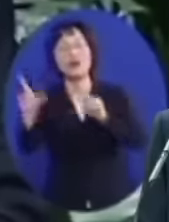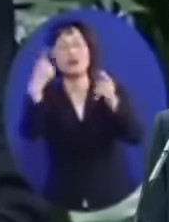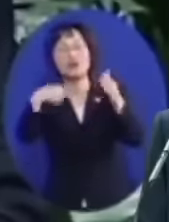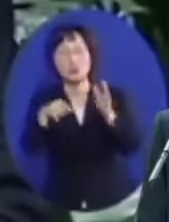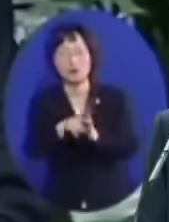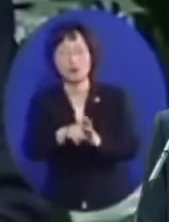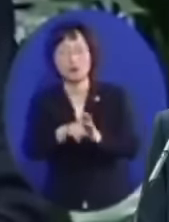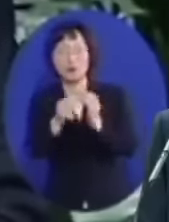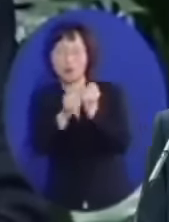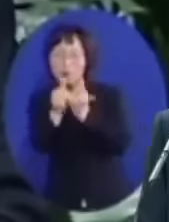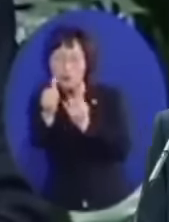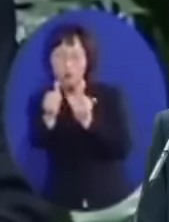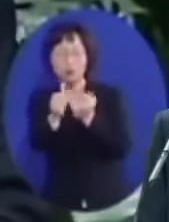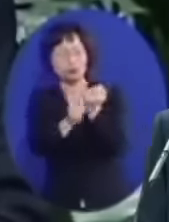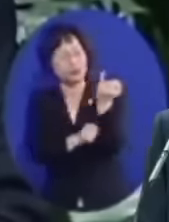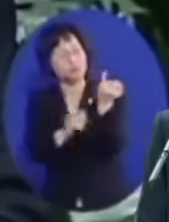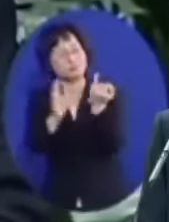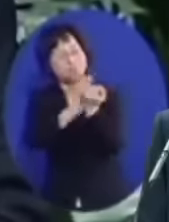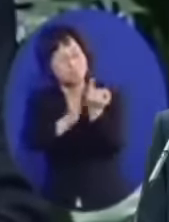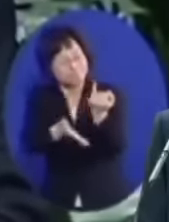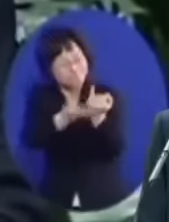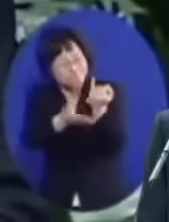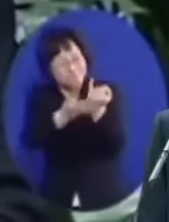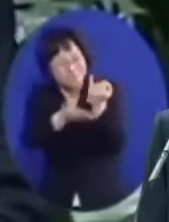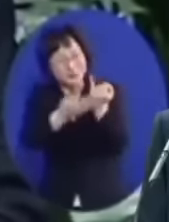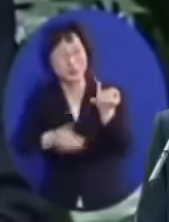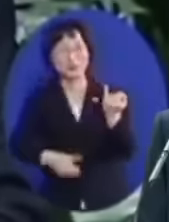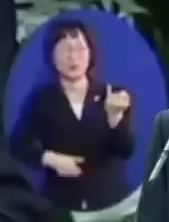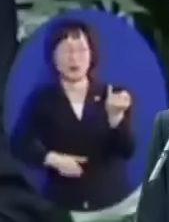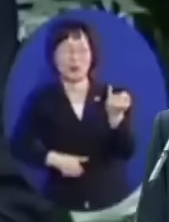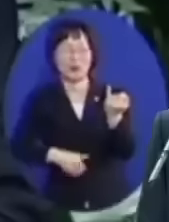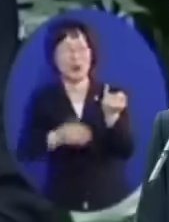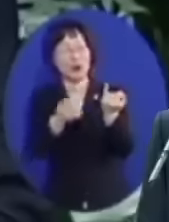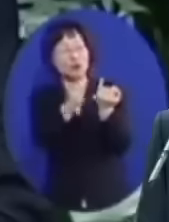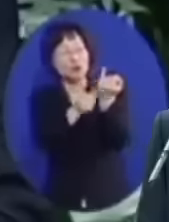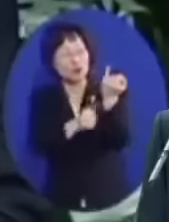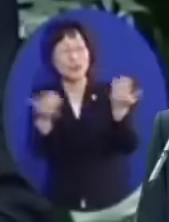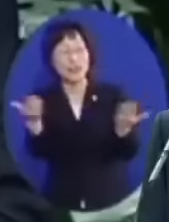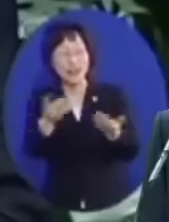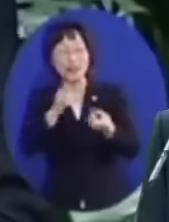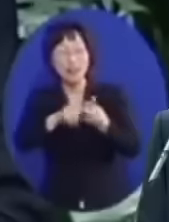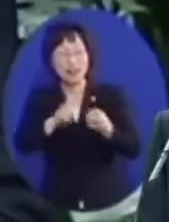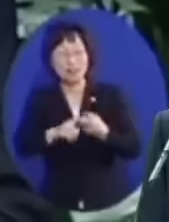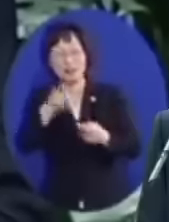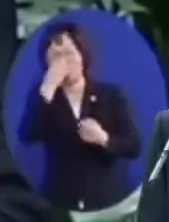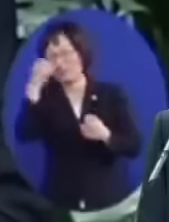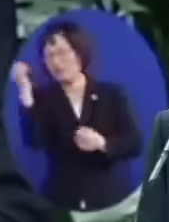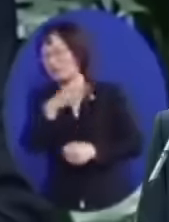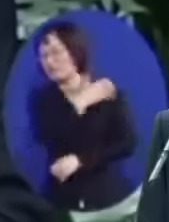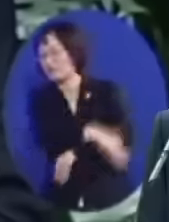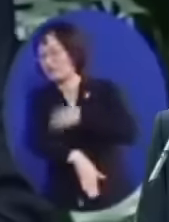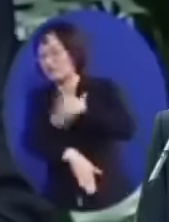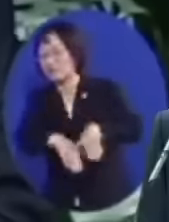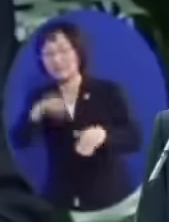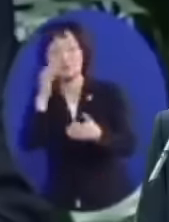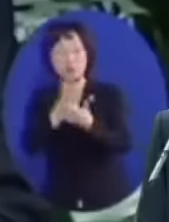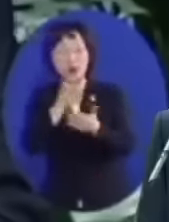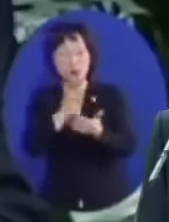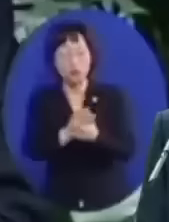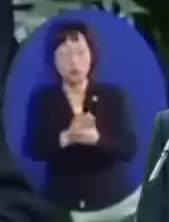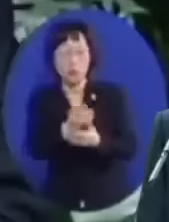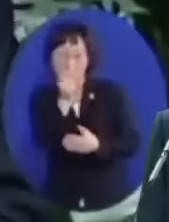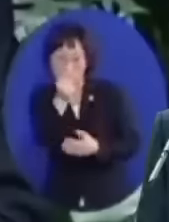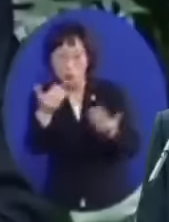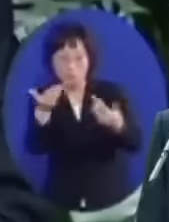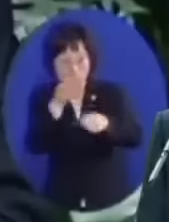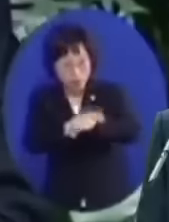남편은 부인을 칭찬을 자꾸 해줘야 되는 것입니다. 부인이 하는 일에 무관심하지 말고 조금이라도 잘한